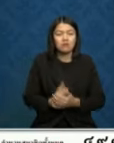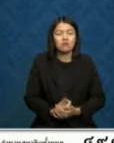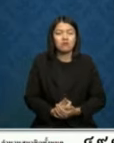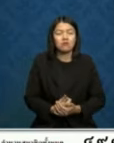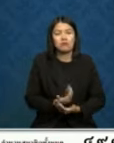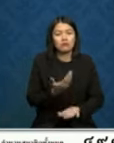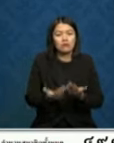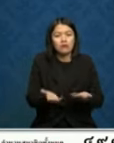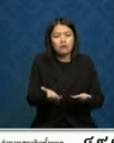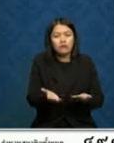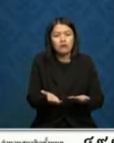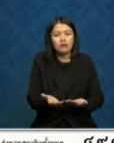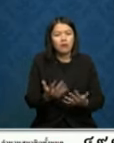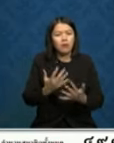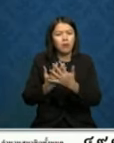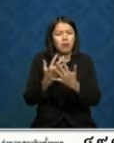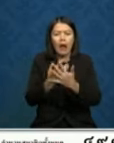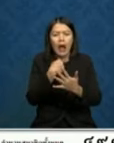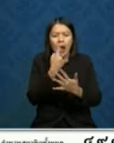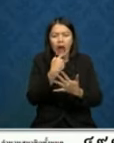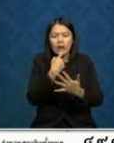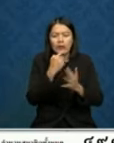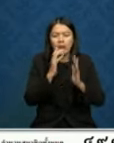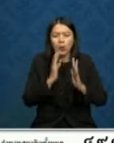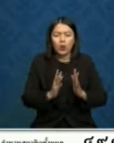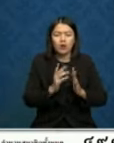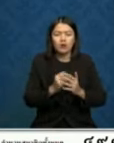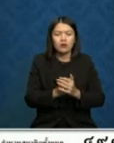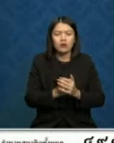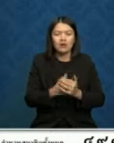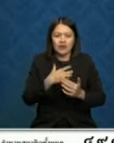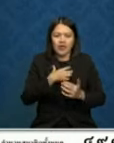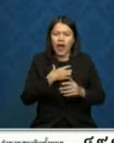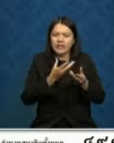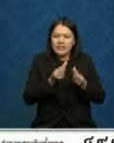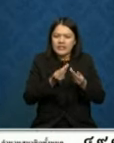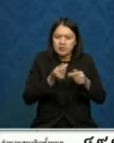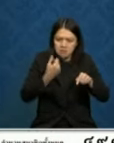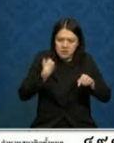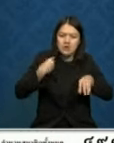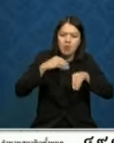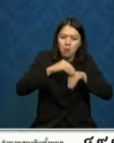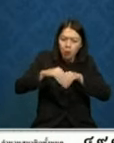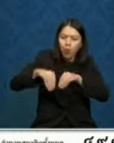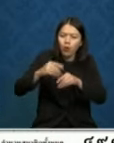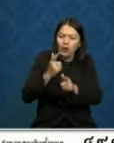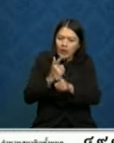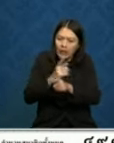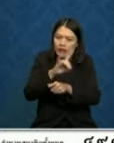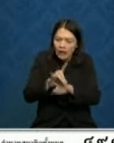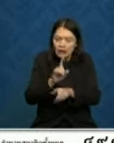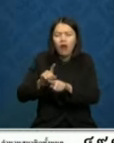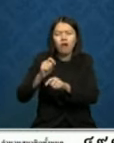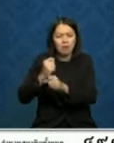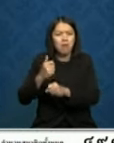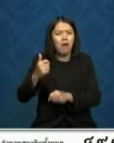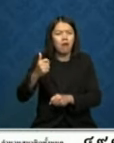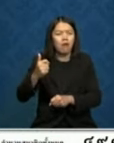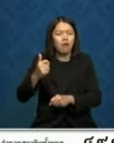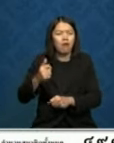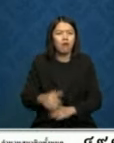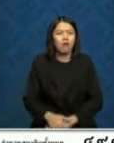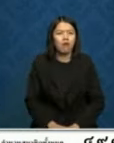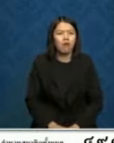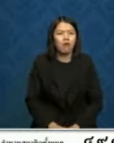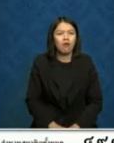หรือท่านคิดว่าจะมีผู้ต้องขังสักกี่คนกันคะในประเทศไทยค่ะที่จะมีที่ดินเพียงพอในการทำเกษตรแบบทฤษฎีใหม่คะดิฉัน